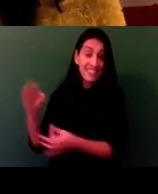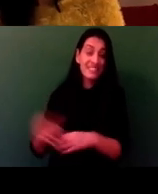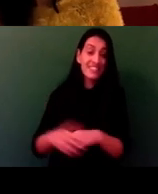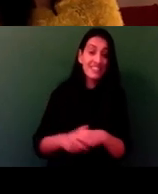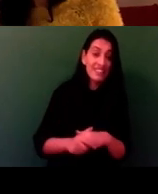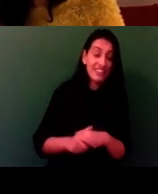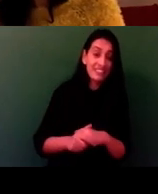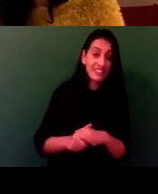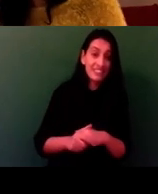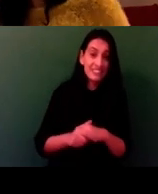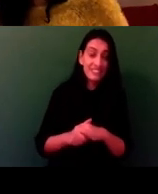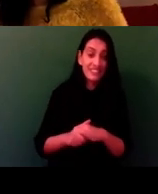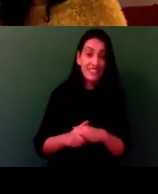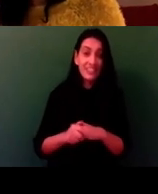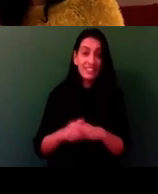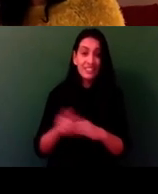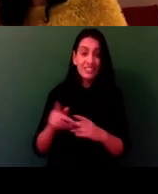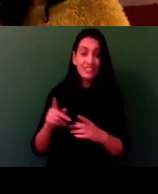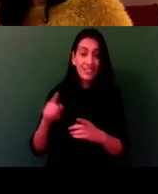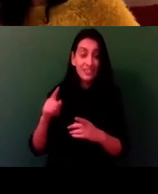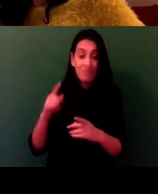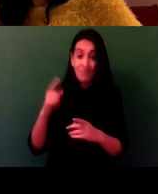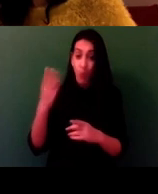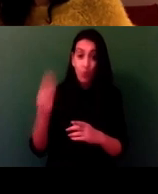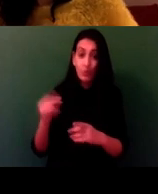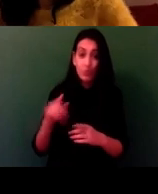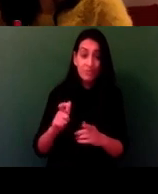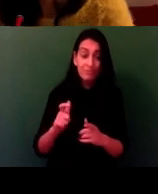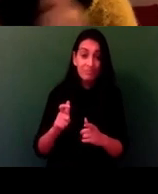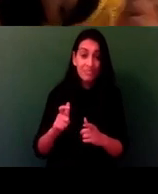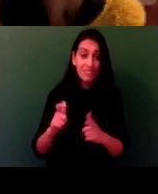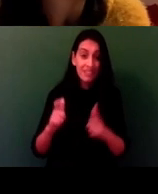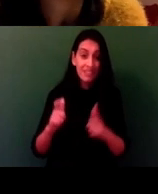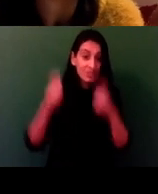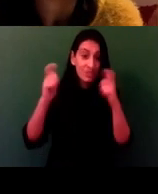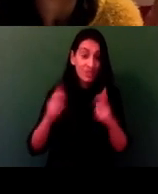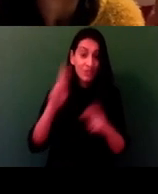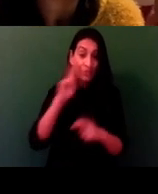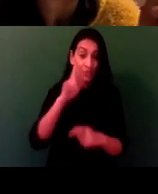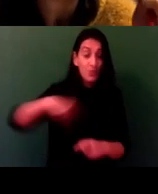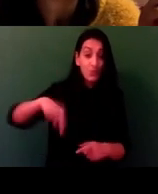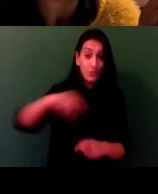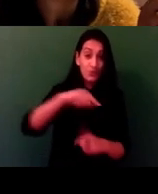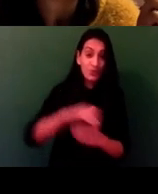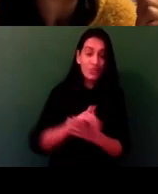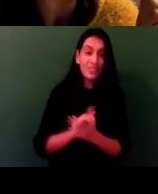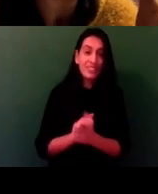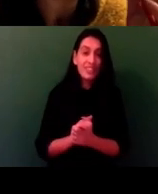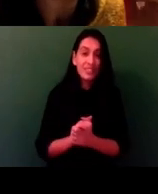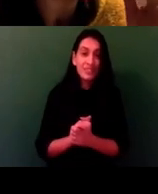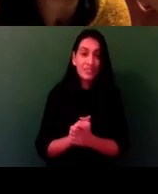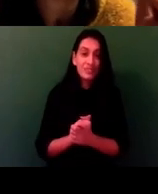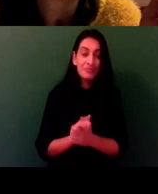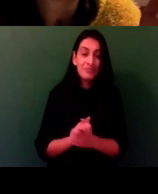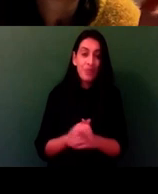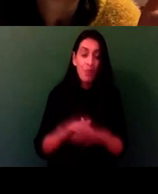dolu kentsel imgeler görüyoruz. Aslında bir, yani tartışmayı biraz da çok pratikten başka bir yere taşıdığımın farkındayım. Ama bu